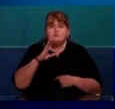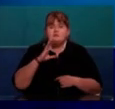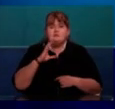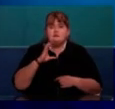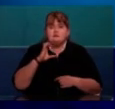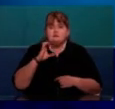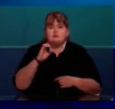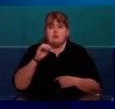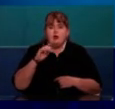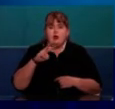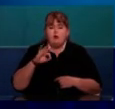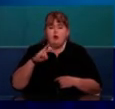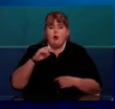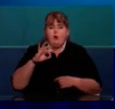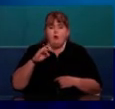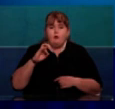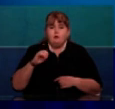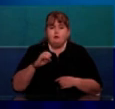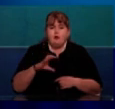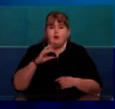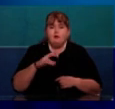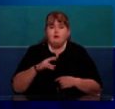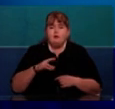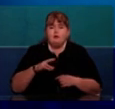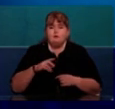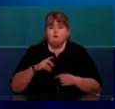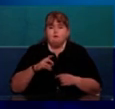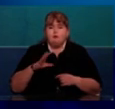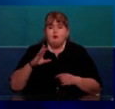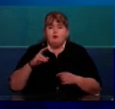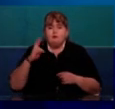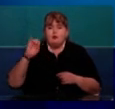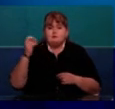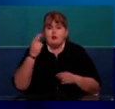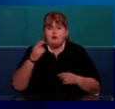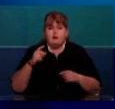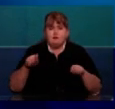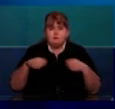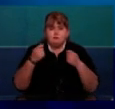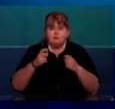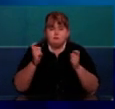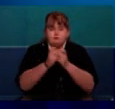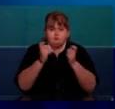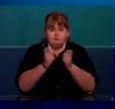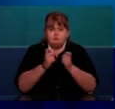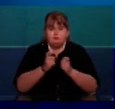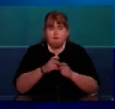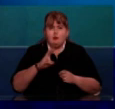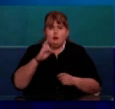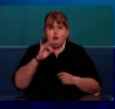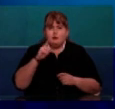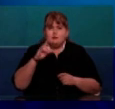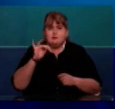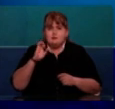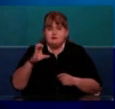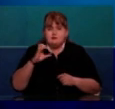перевороты в Сьерра-Леоне, этнические столкновения в Руанде и Бурунди, кризис в